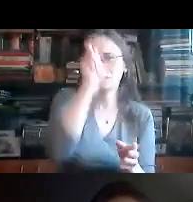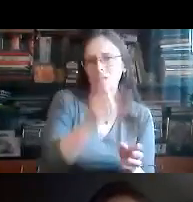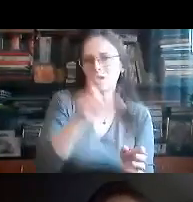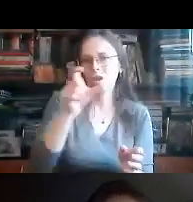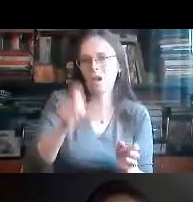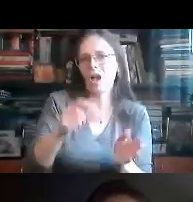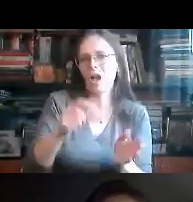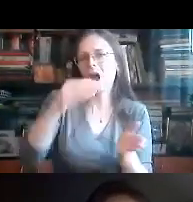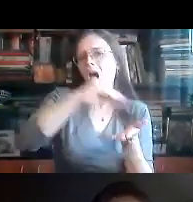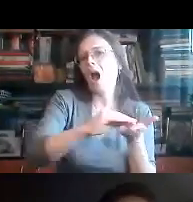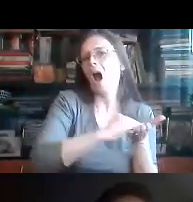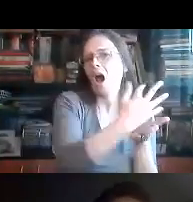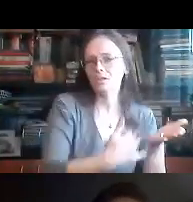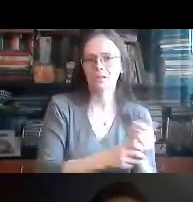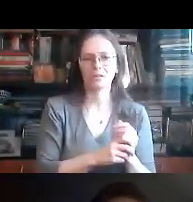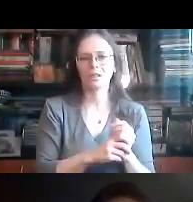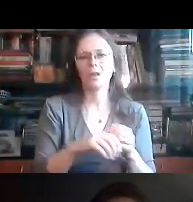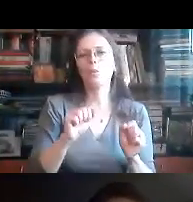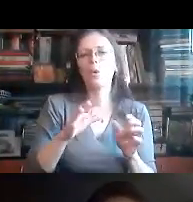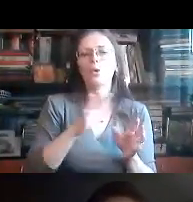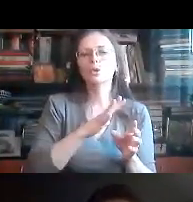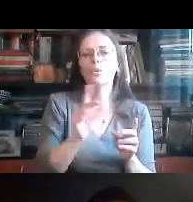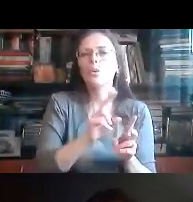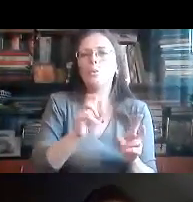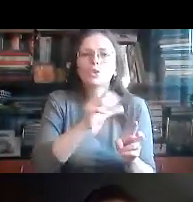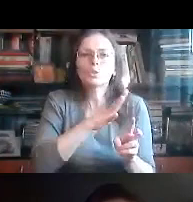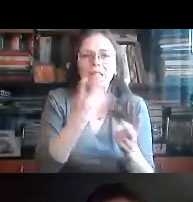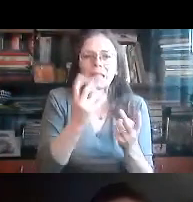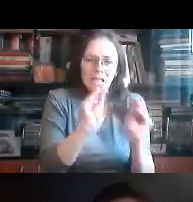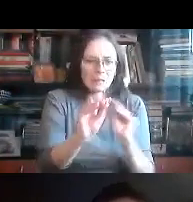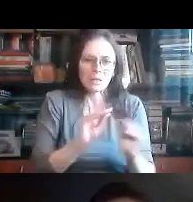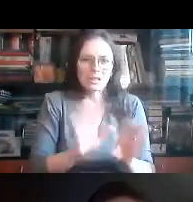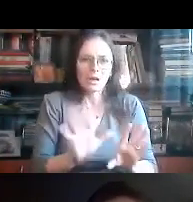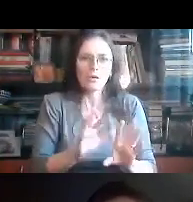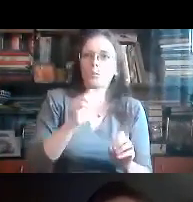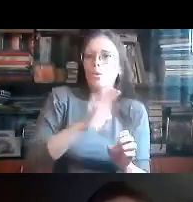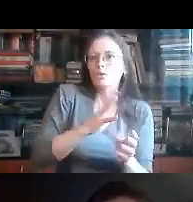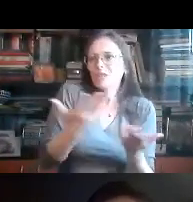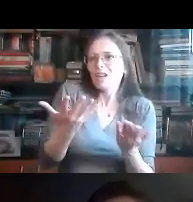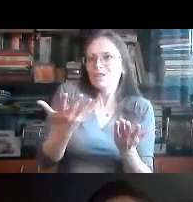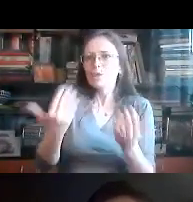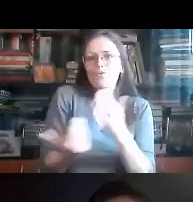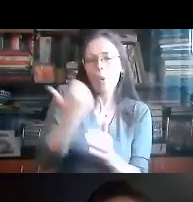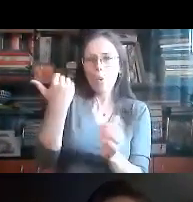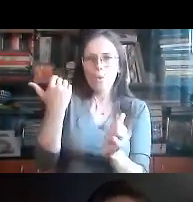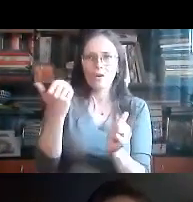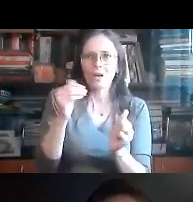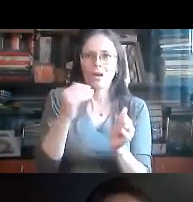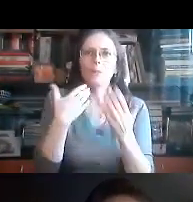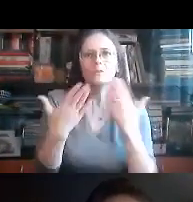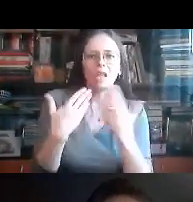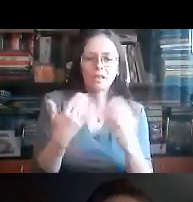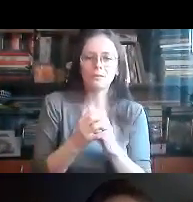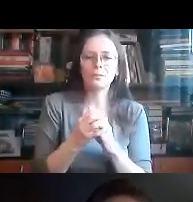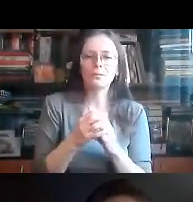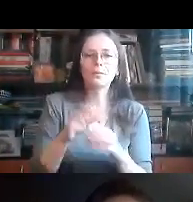интересно спросить, и других. Может быть, не постановки, а вот... Я помню, вот наша лаборатория социального театра делала такие